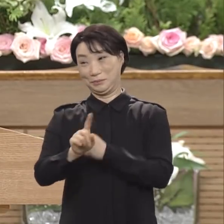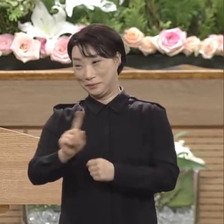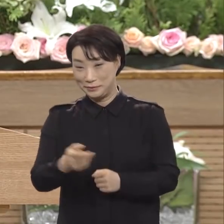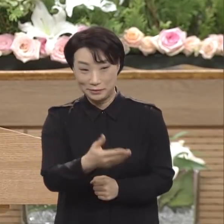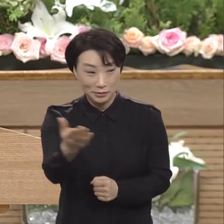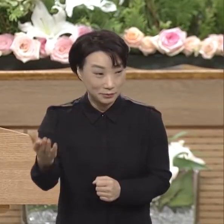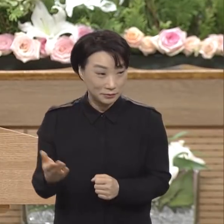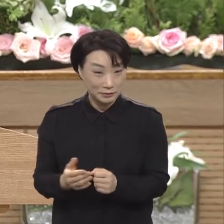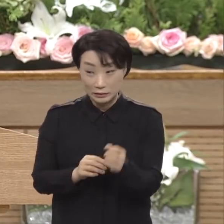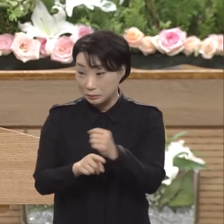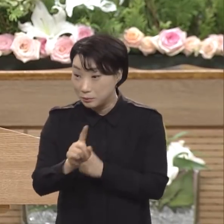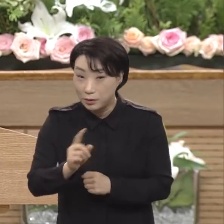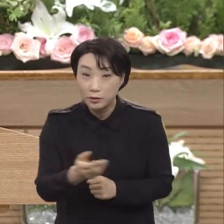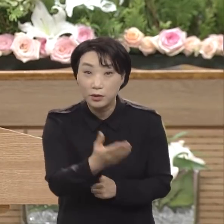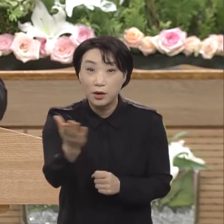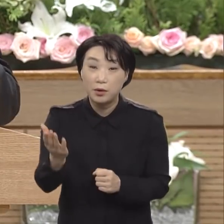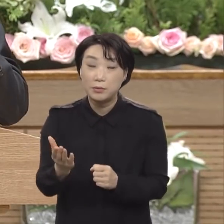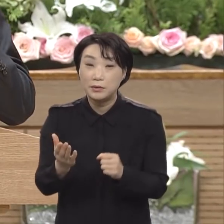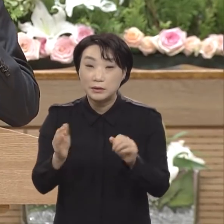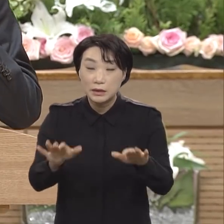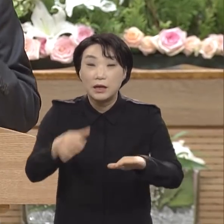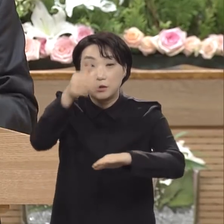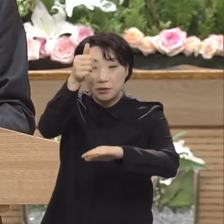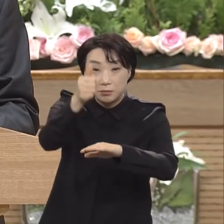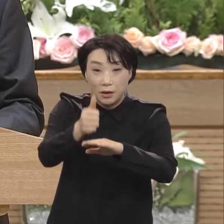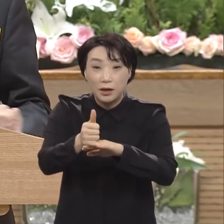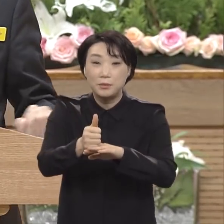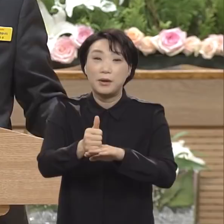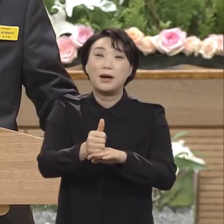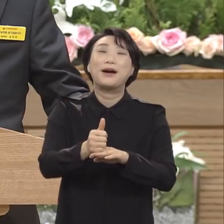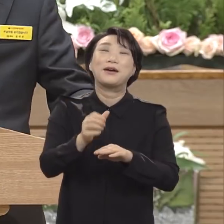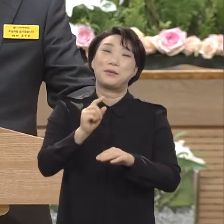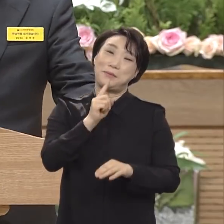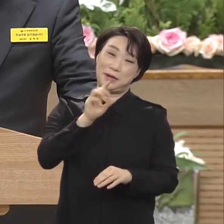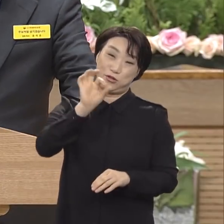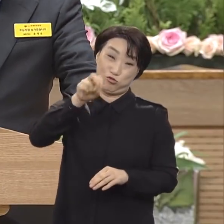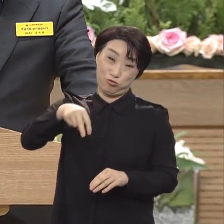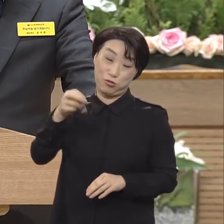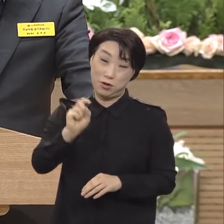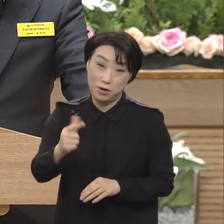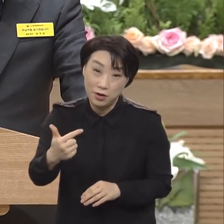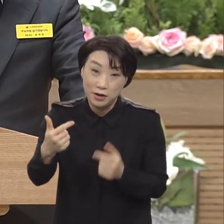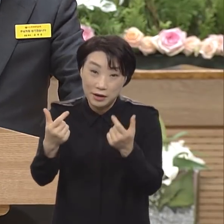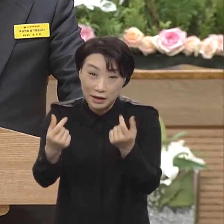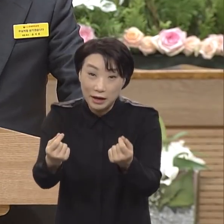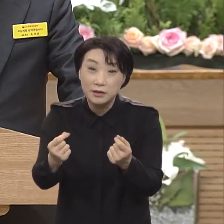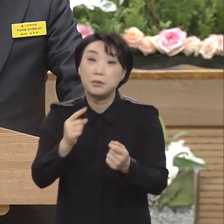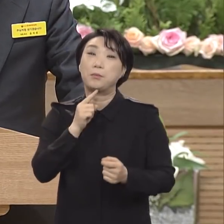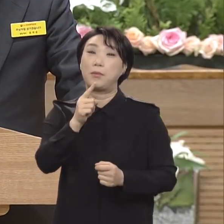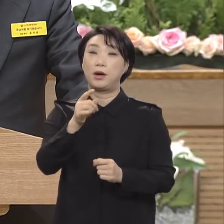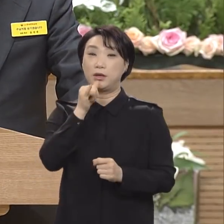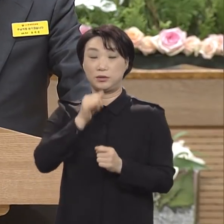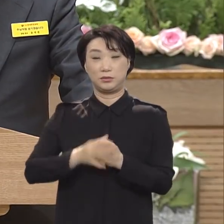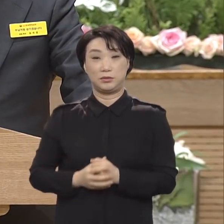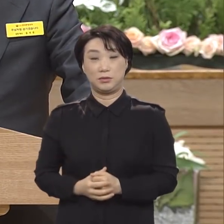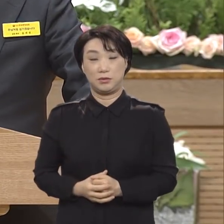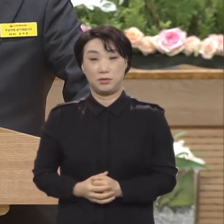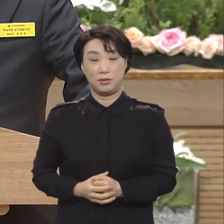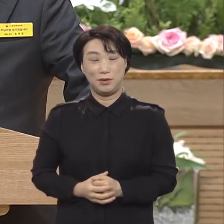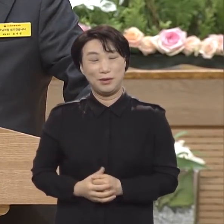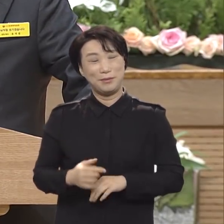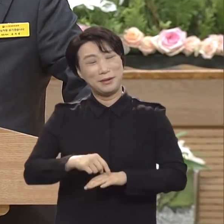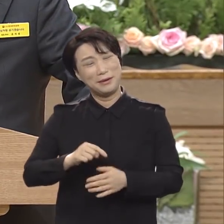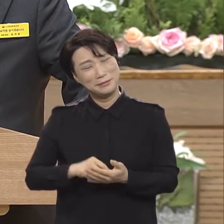말일까? 이 최후의 유언 같은 말을 할 때